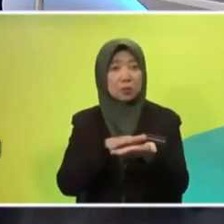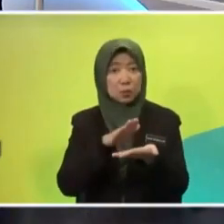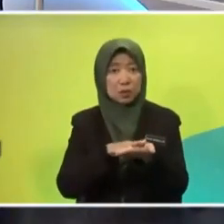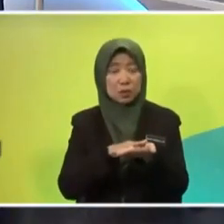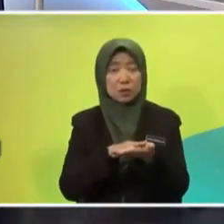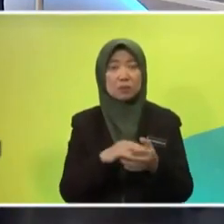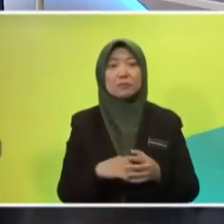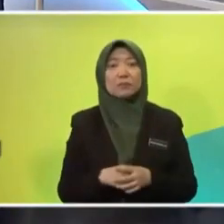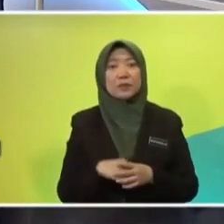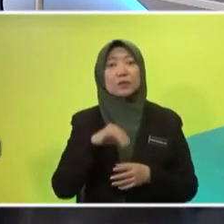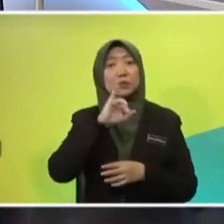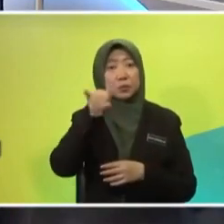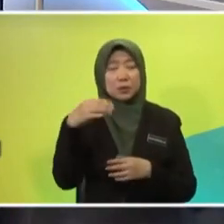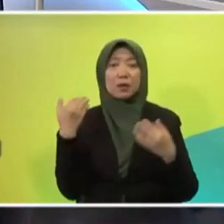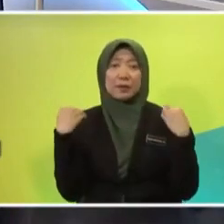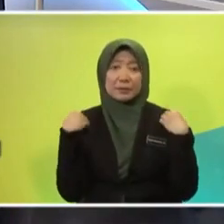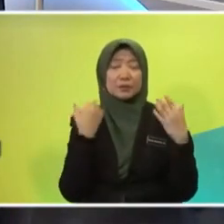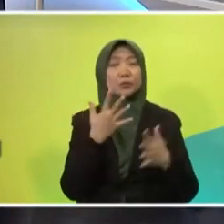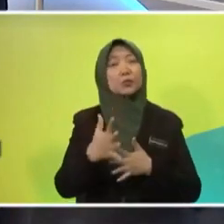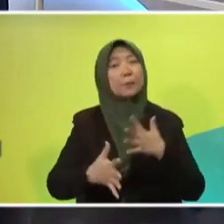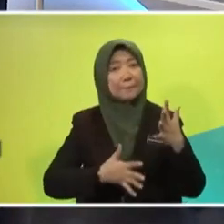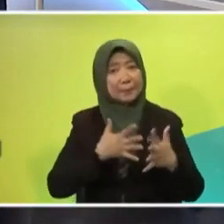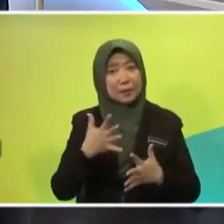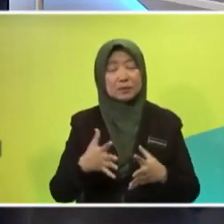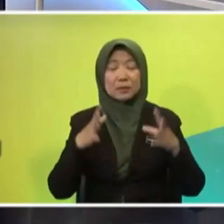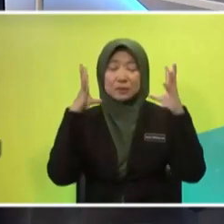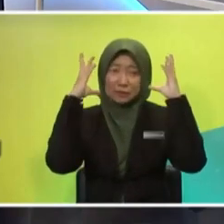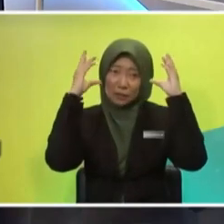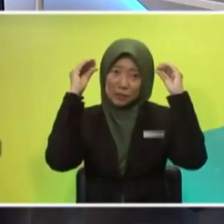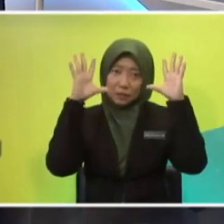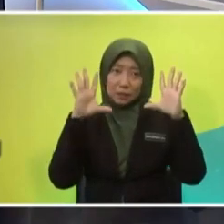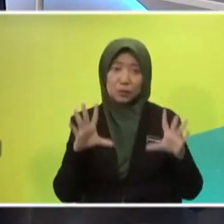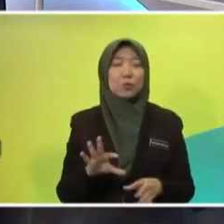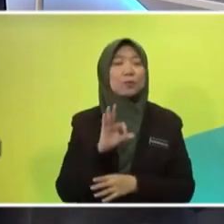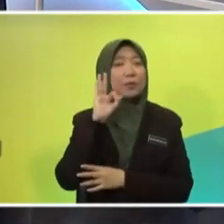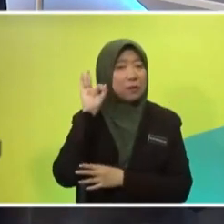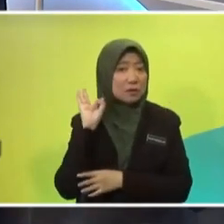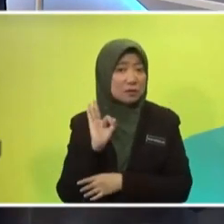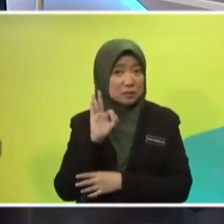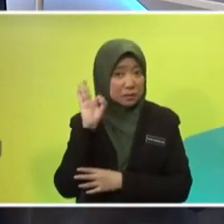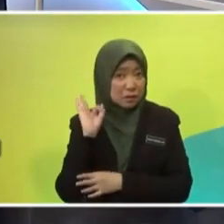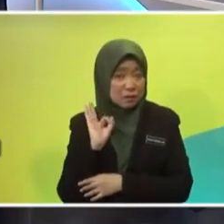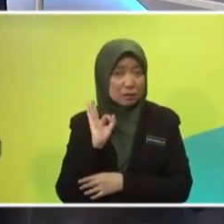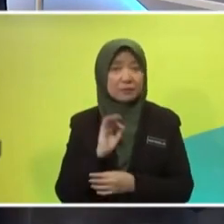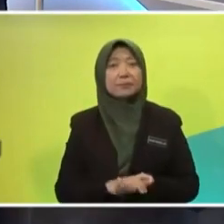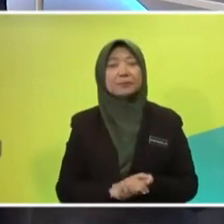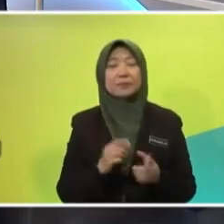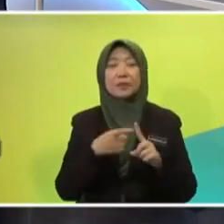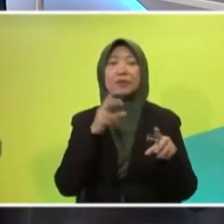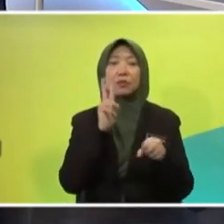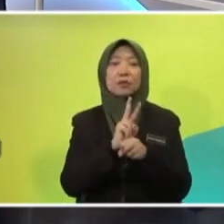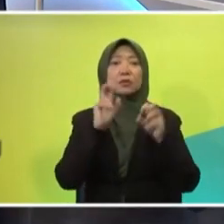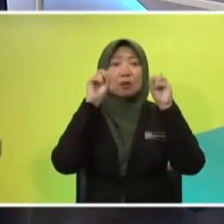juga kita ada juru bahasa kita iaitu Cikgu Nur Farazila Abdul Rahim dari